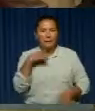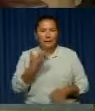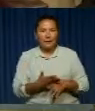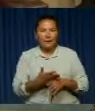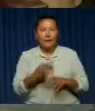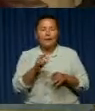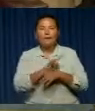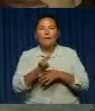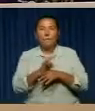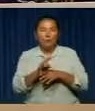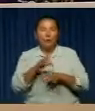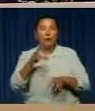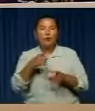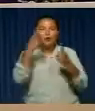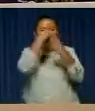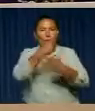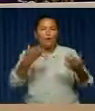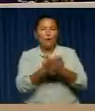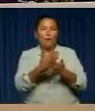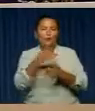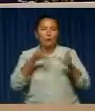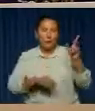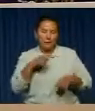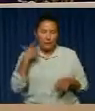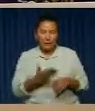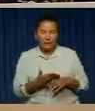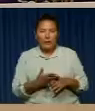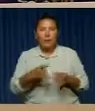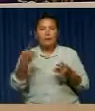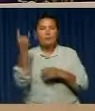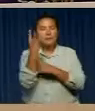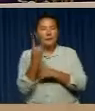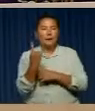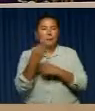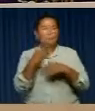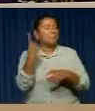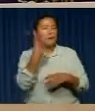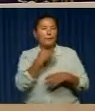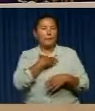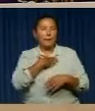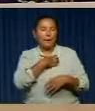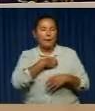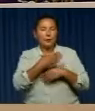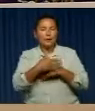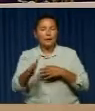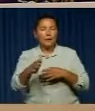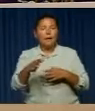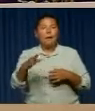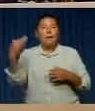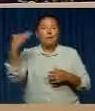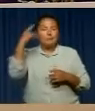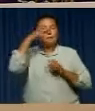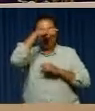сауатсыз ақпарат деп есептеймін. Мен маман ретінде айтамын, біріншіден терезені ашқан жақсы. Кондиционер қатты ыстық, түсінеміз